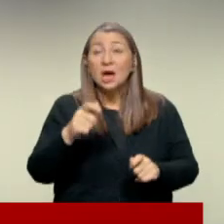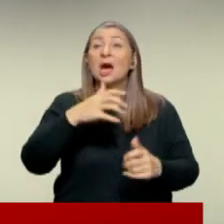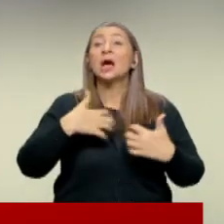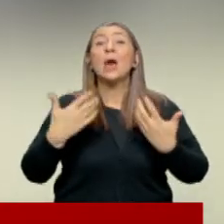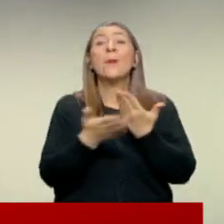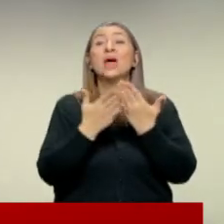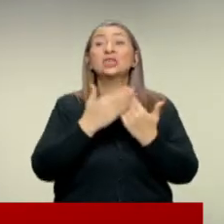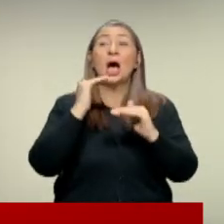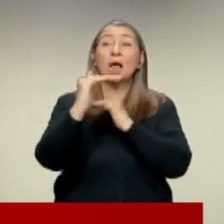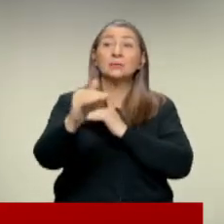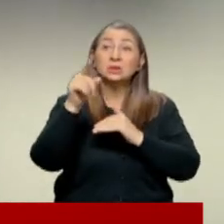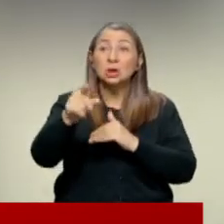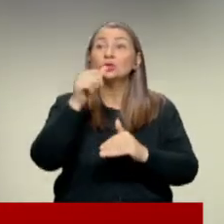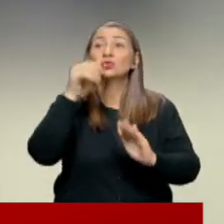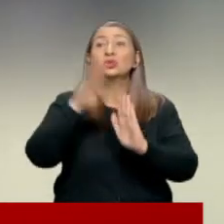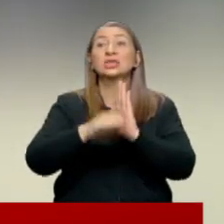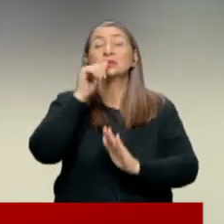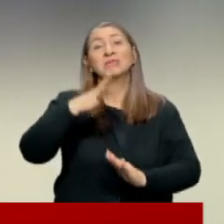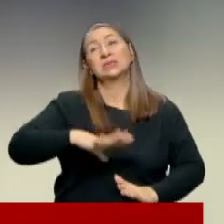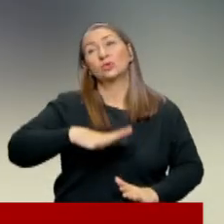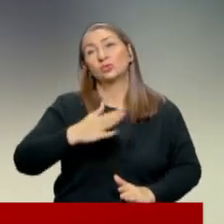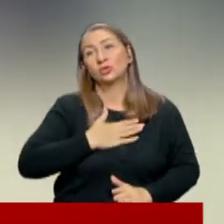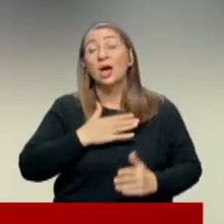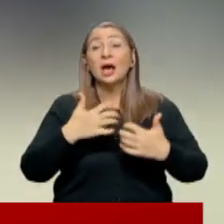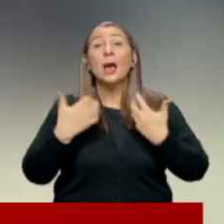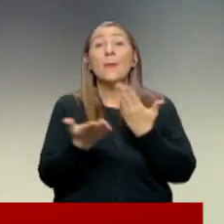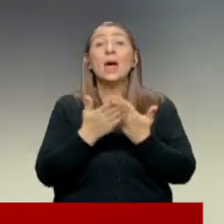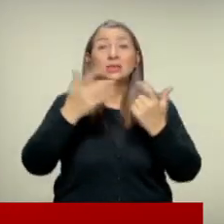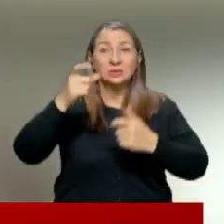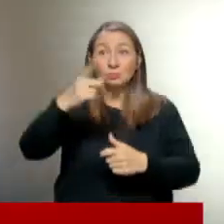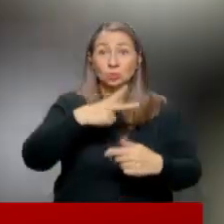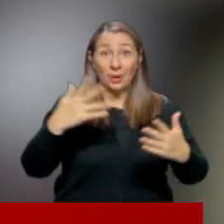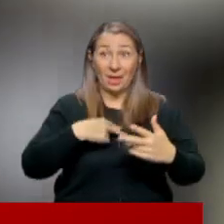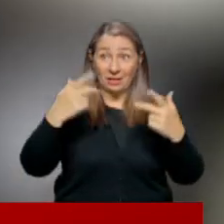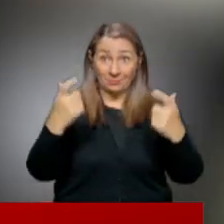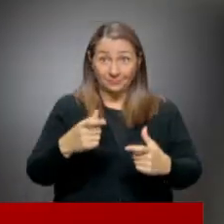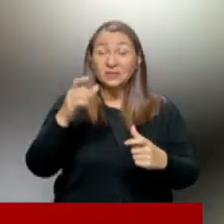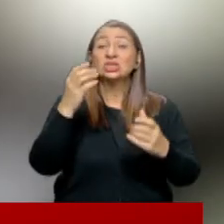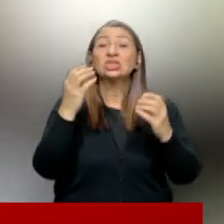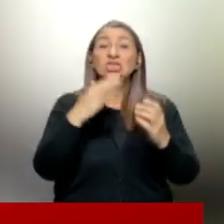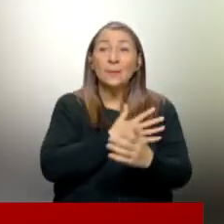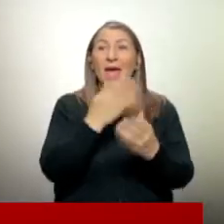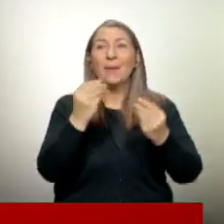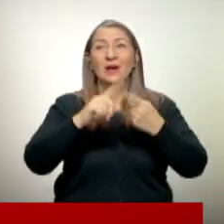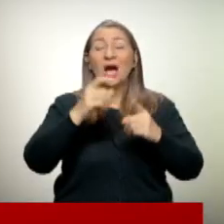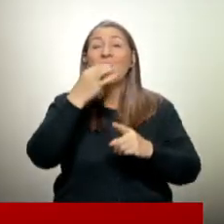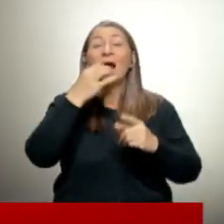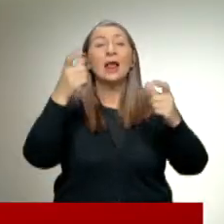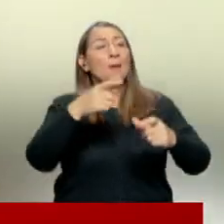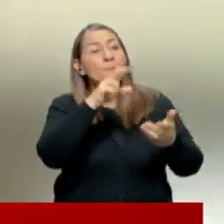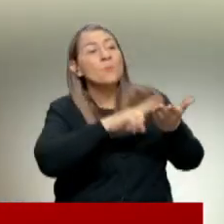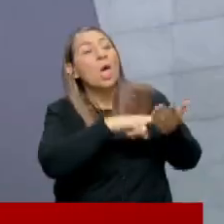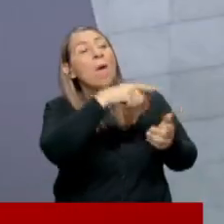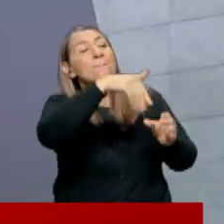Kahramanmaraş'ta halkımızın da suyu ucuz içmesini istiyoruz Kahramanmaraş Büyükşehir Belediye Meclisi CHP ve iyi Parti Ankara'da AK Partili